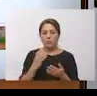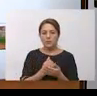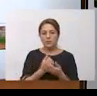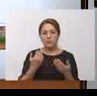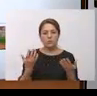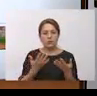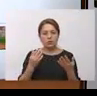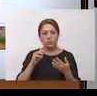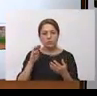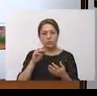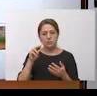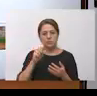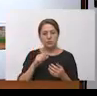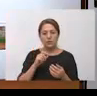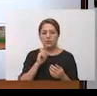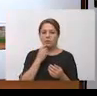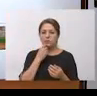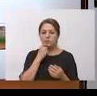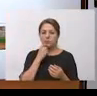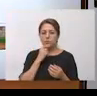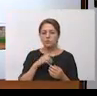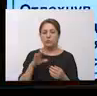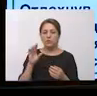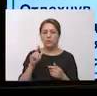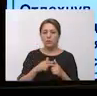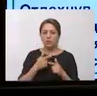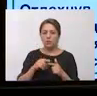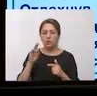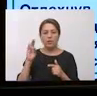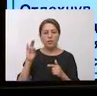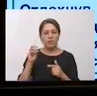– осложненное или неосложненное.